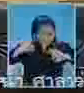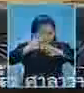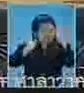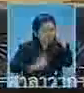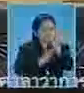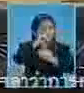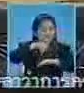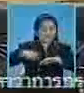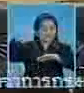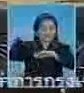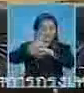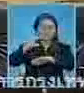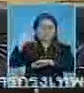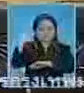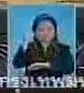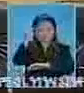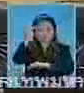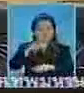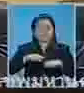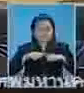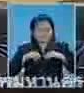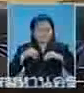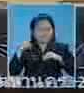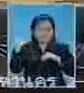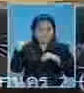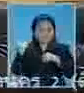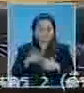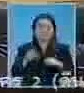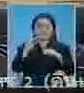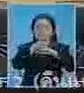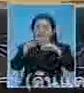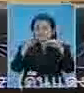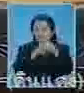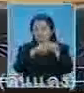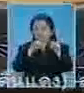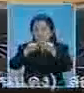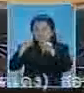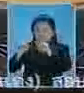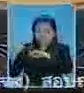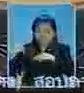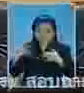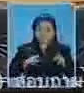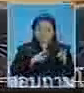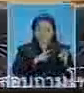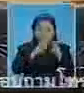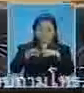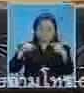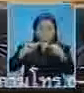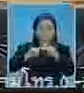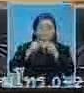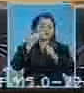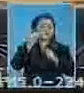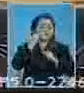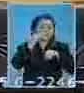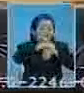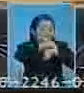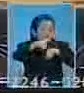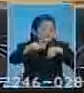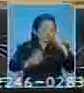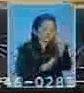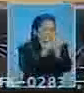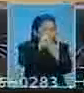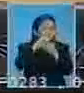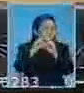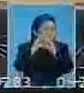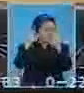วทีระดับโลกส่วนโครงการอื่นๆที่เป็นการเชื่อมโยงประเทศของเรากับประเทศเพื่อนบ้านนะครับก็มีความชัดเ